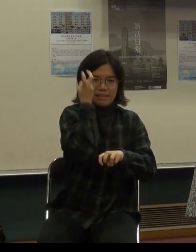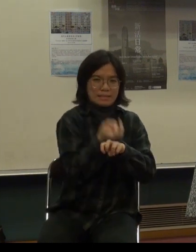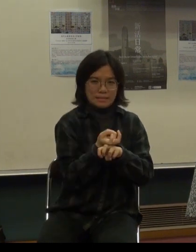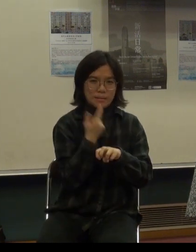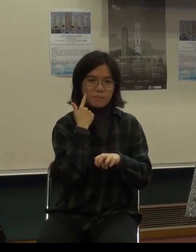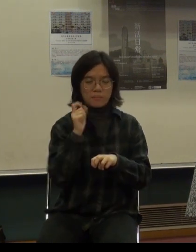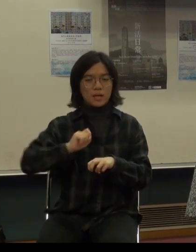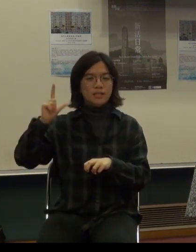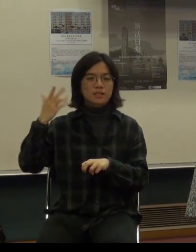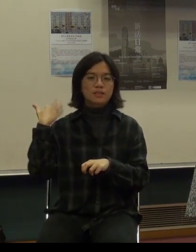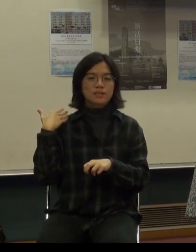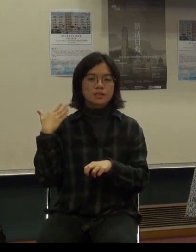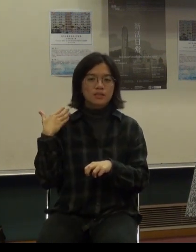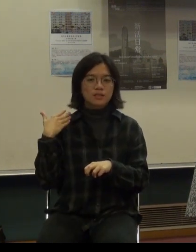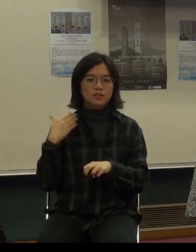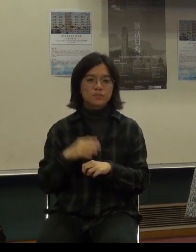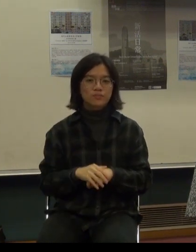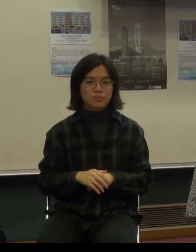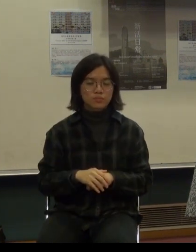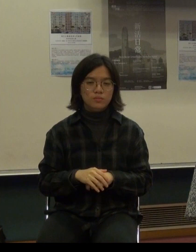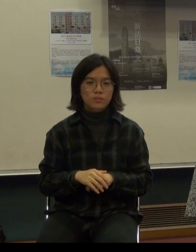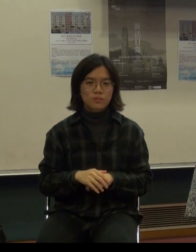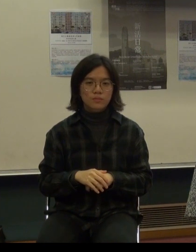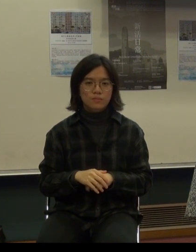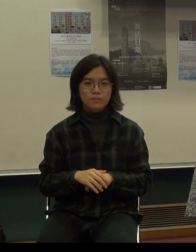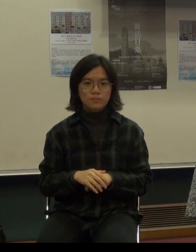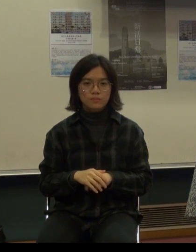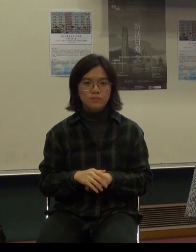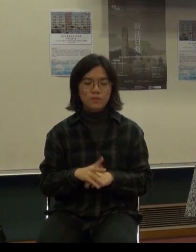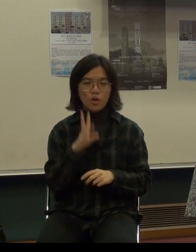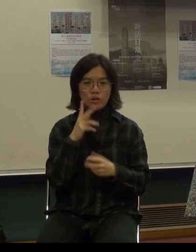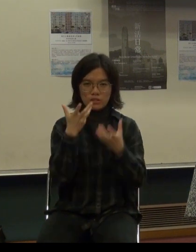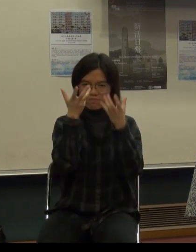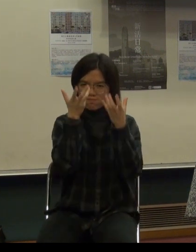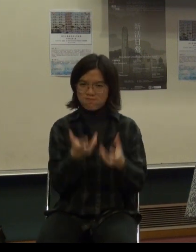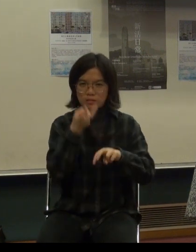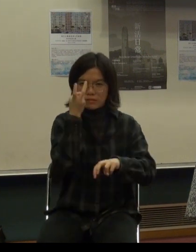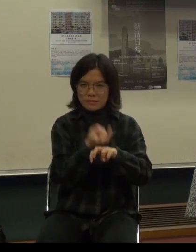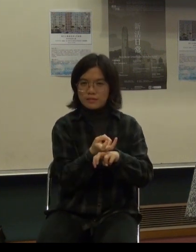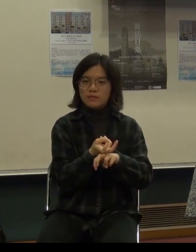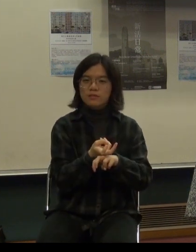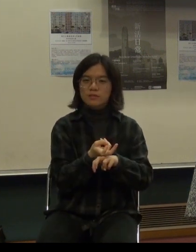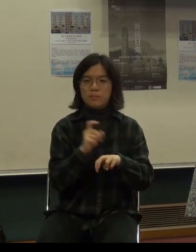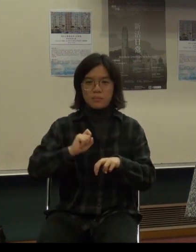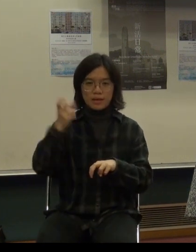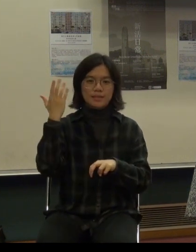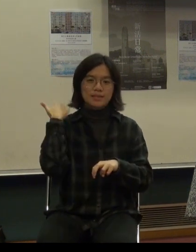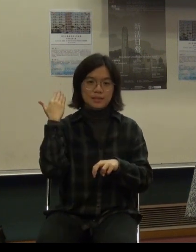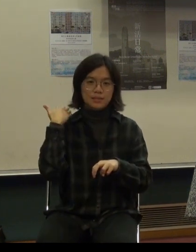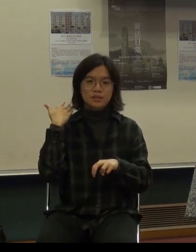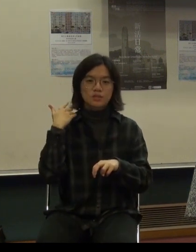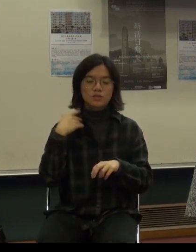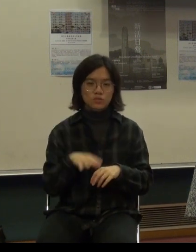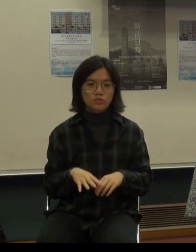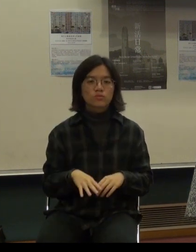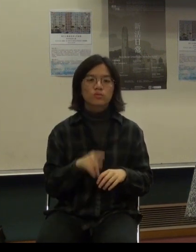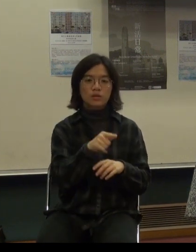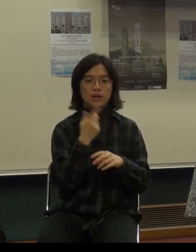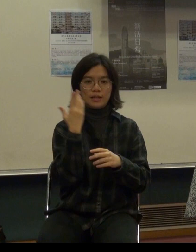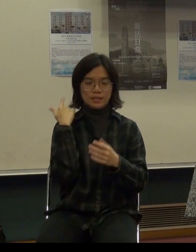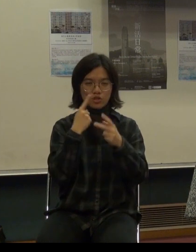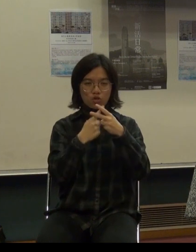咧羅馬人用嗰啲咧冇鋼筋嘅混凝土咧，其實佢係受力係硬好多，咁所以佢先至能夠大規模咁喺